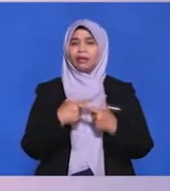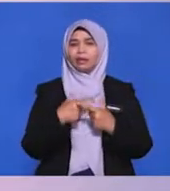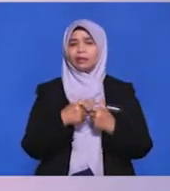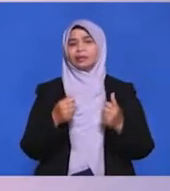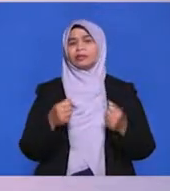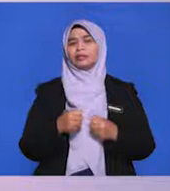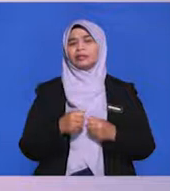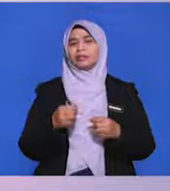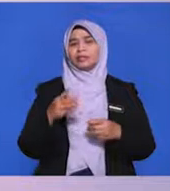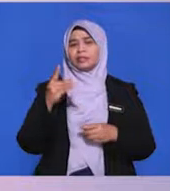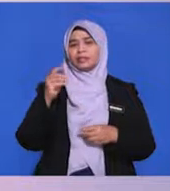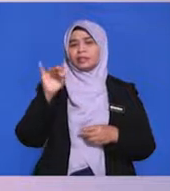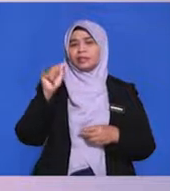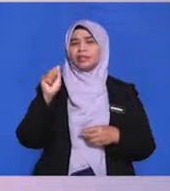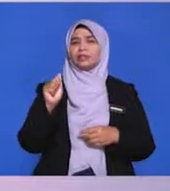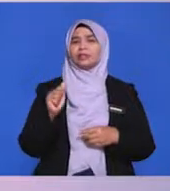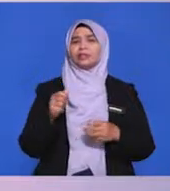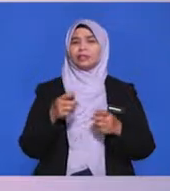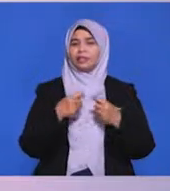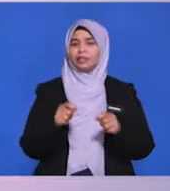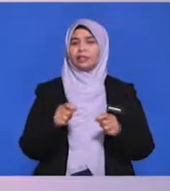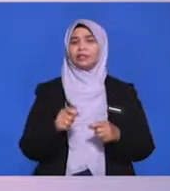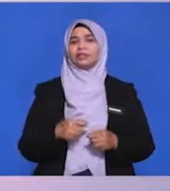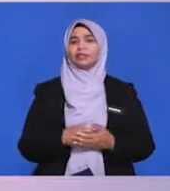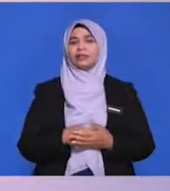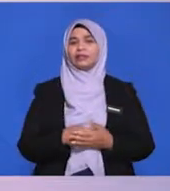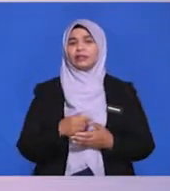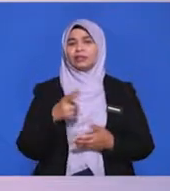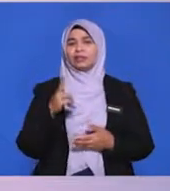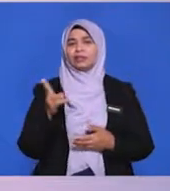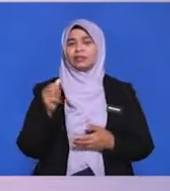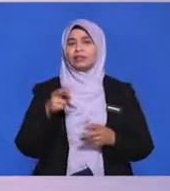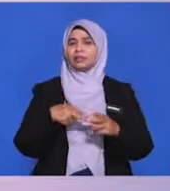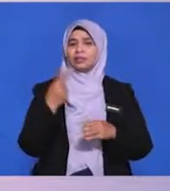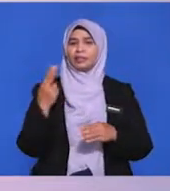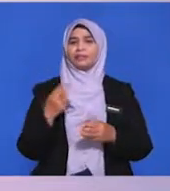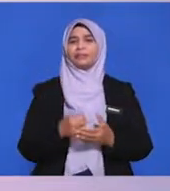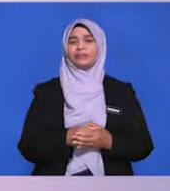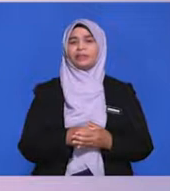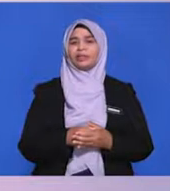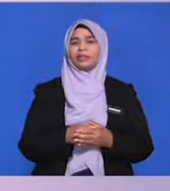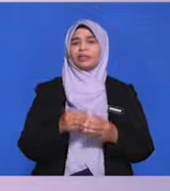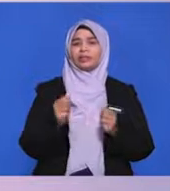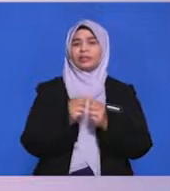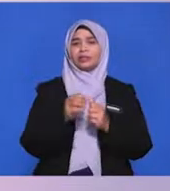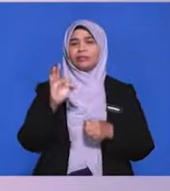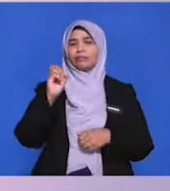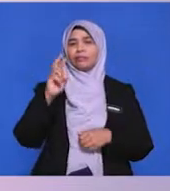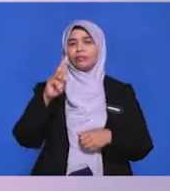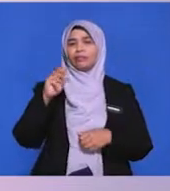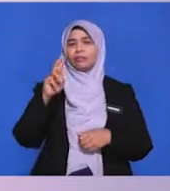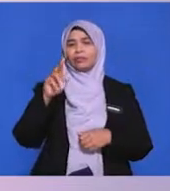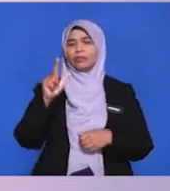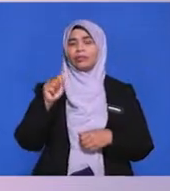dinding bekas Dayo telah dikenakannya dengan merujuk kepada for unit teka dan yang sebelum ini kita